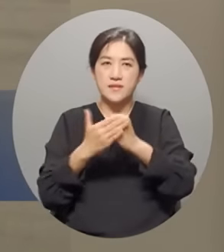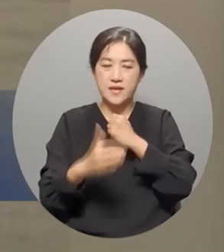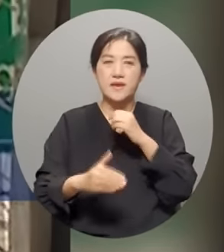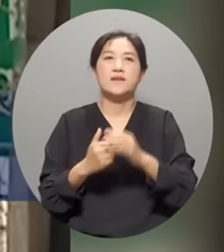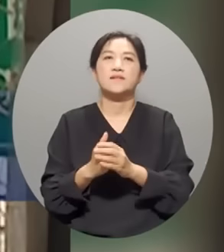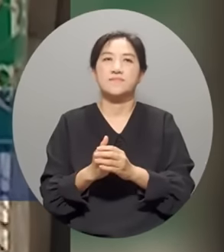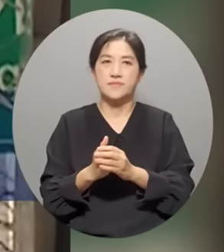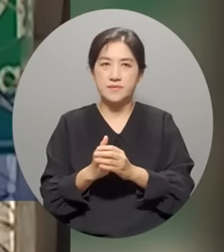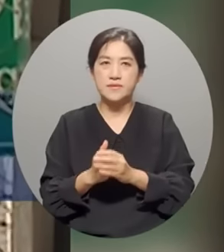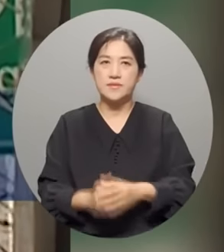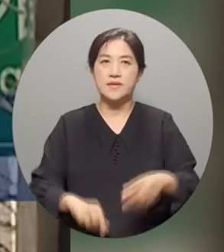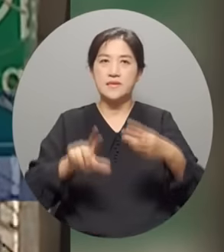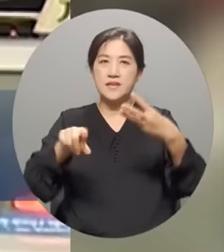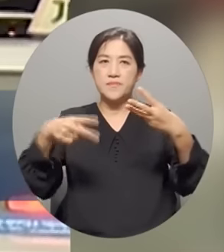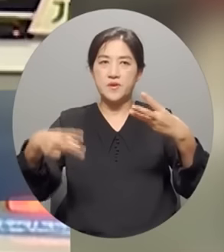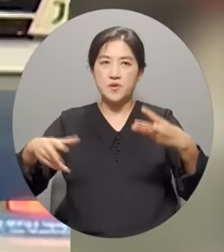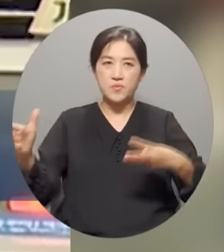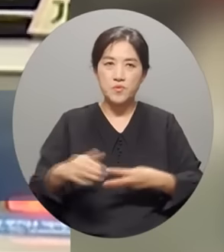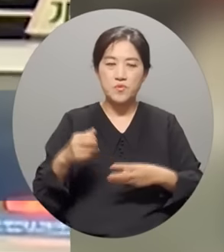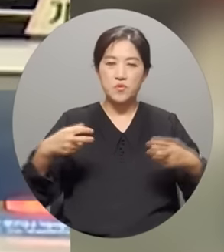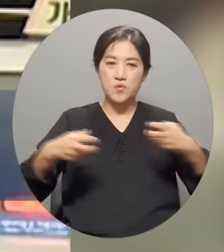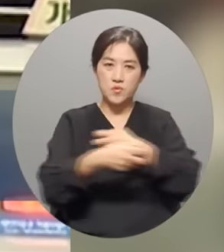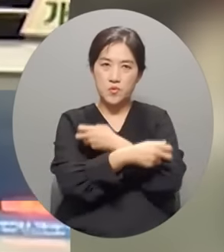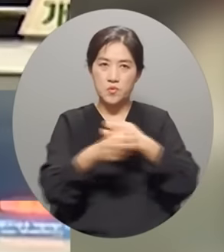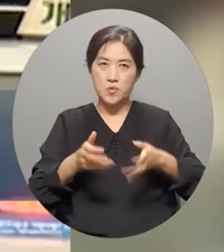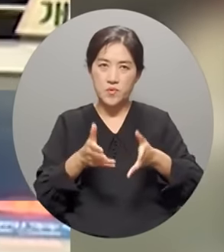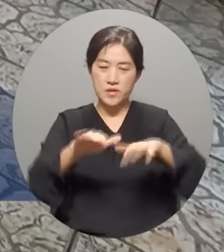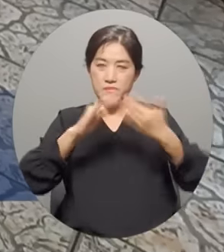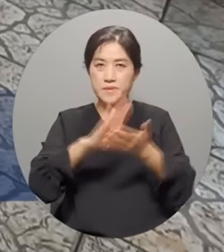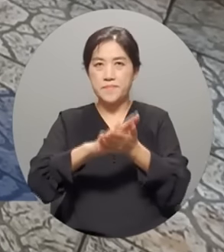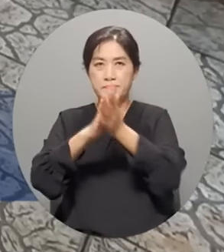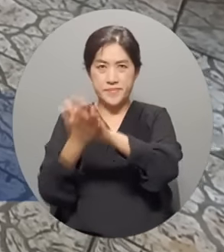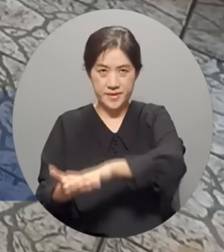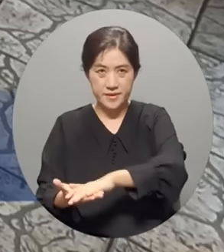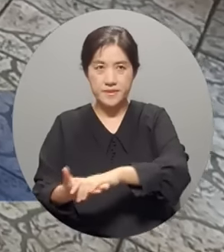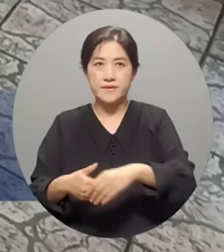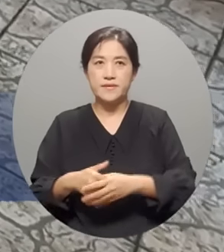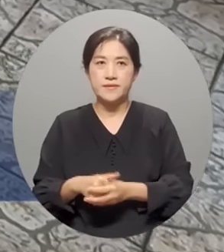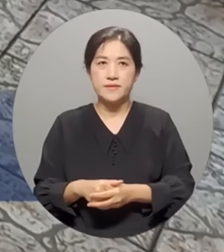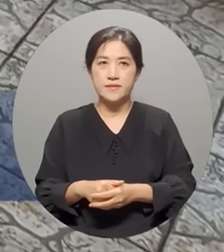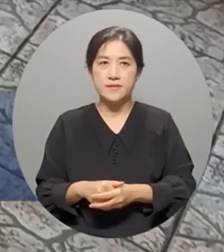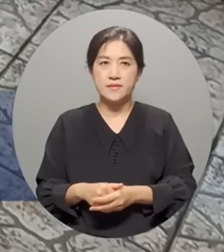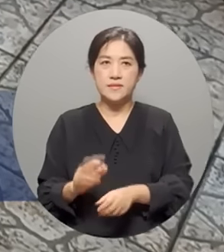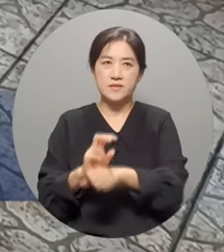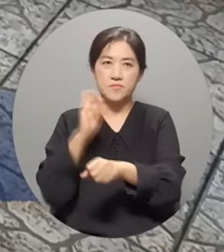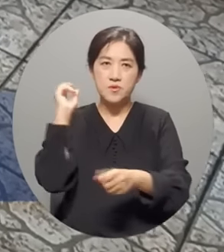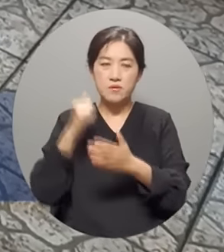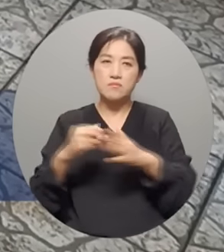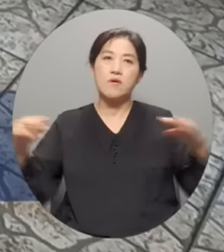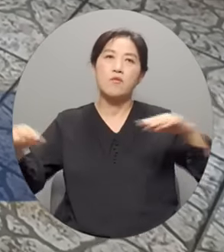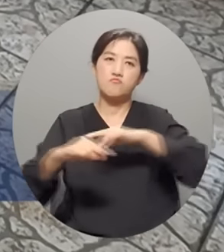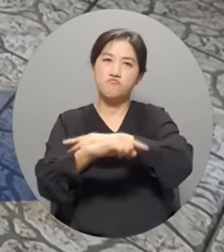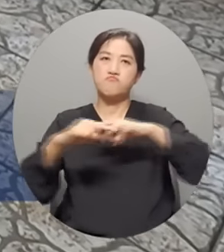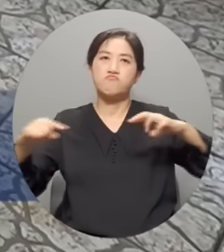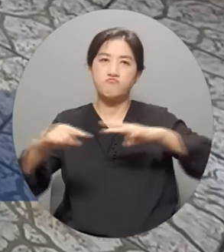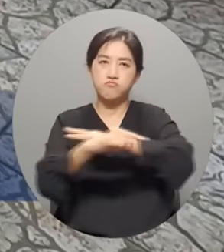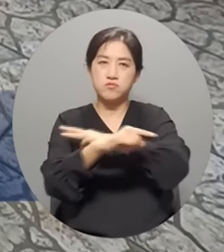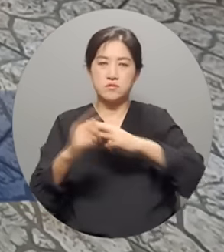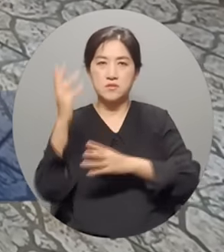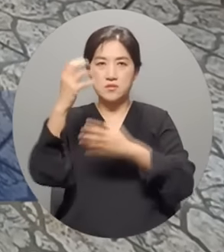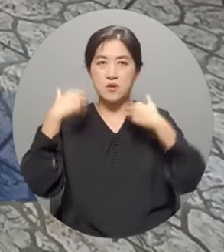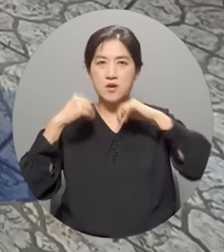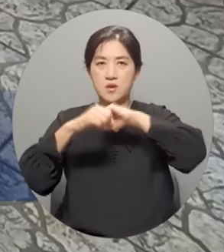다음 달 2일부터는 2일대 교통체계가 완전히 바뀝니다. 20년 전에는 쌍방향, 시청